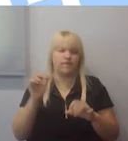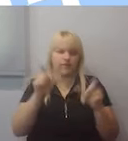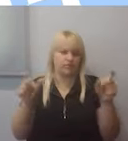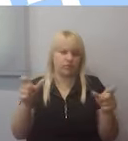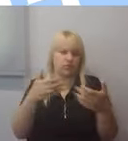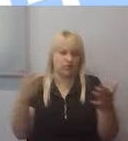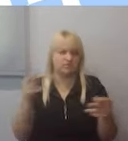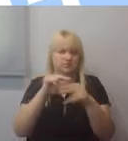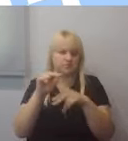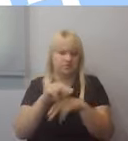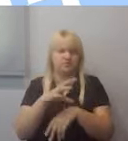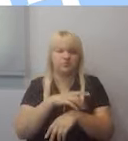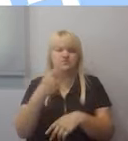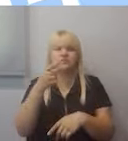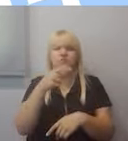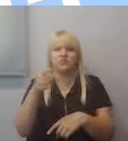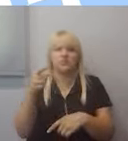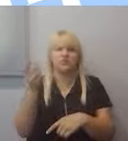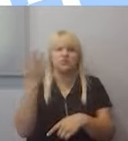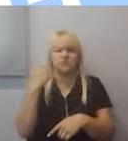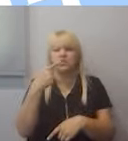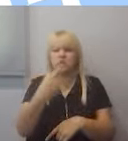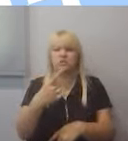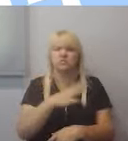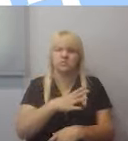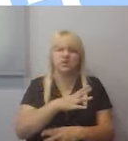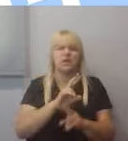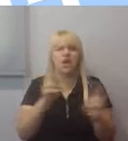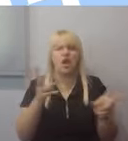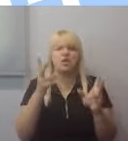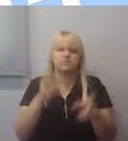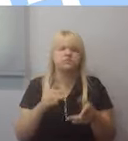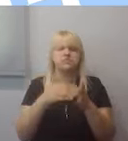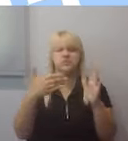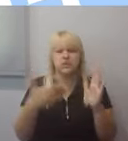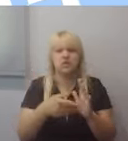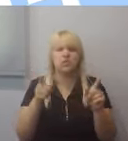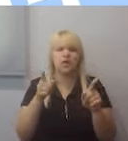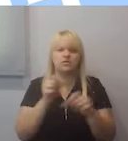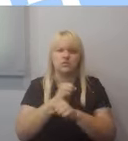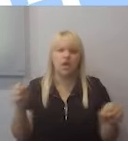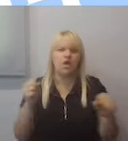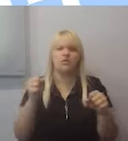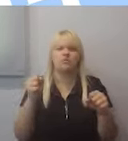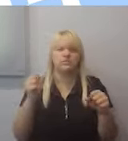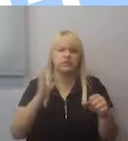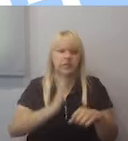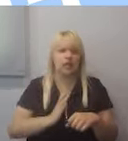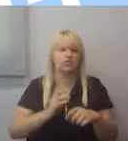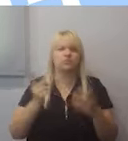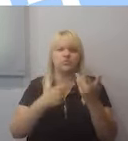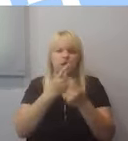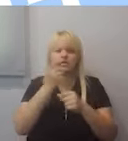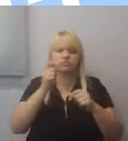par to kā krīzes situācijās strauji aug cietušo skaits viņš pāraug pāri